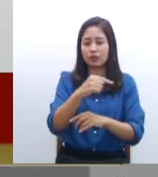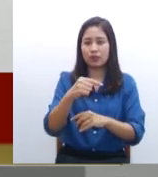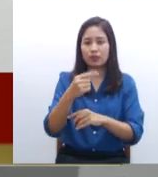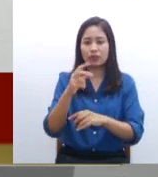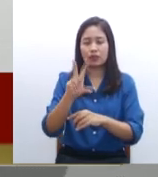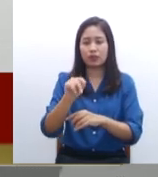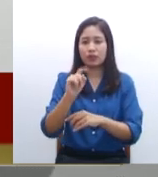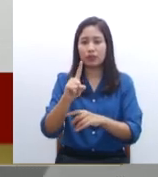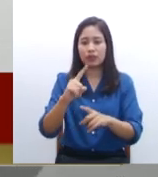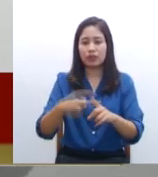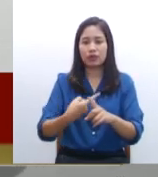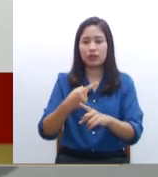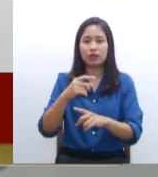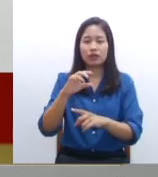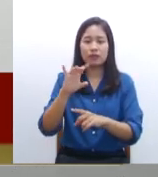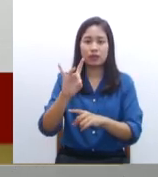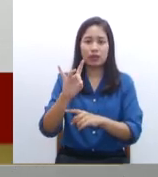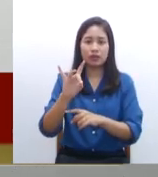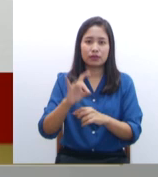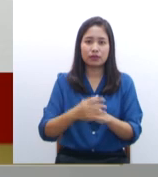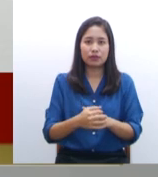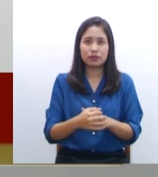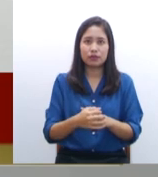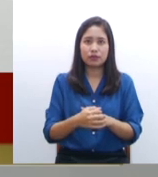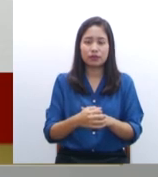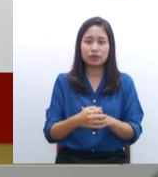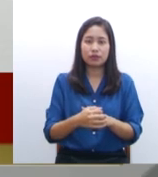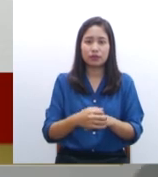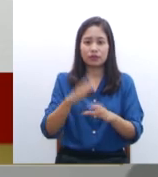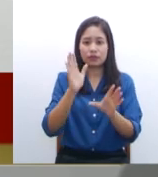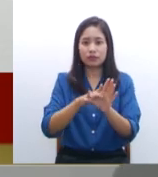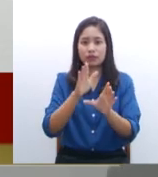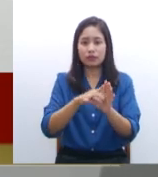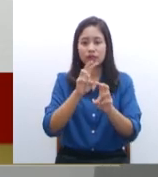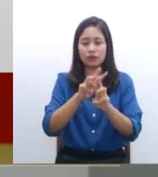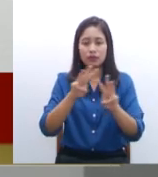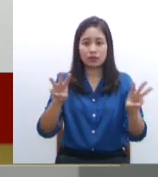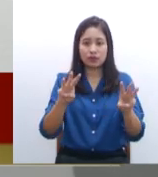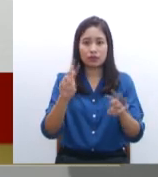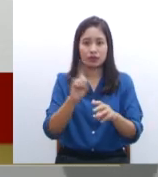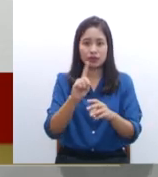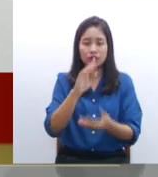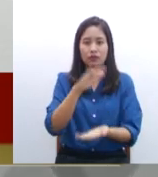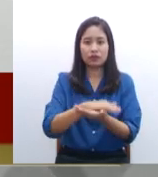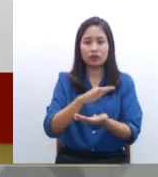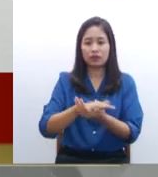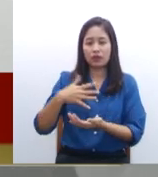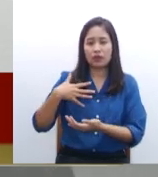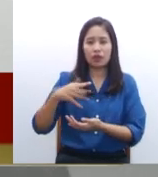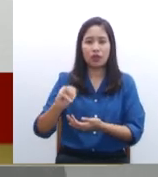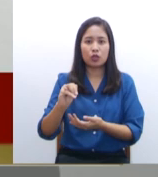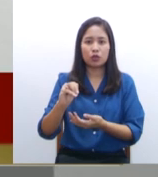สิงหาคมพุทธศักราช2562โดยสมัครผ่านเว็บไซต์ของโรงเรียนมหิดลวิทยานุส